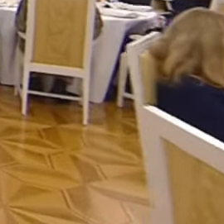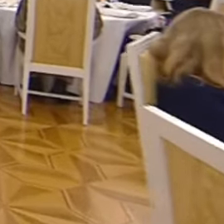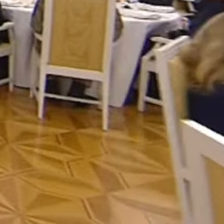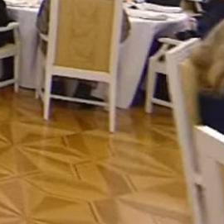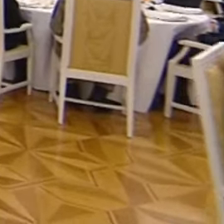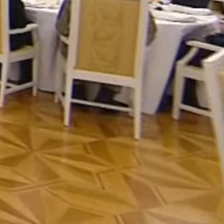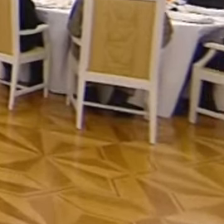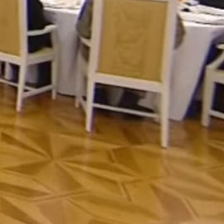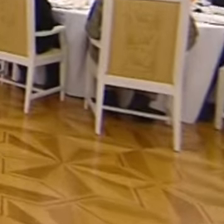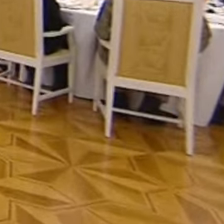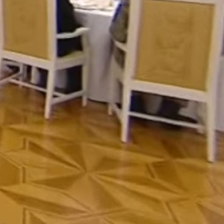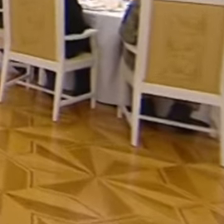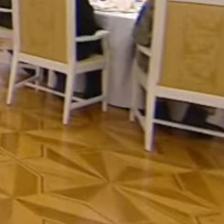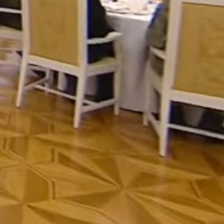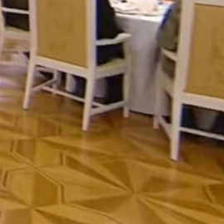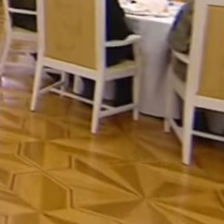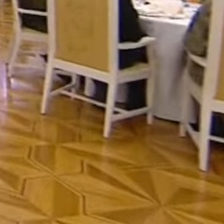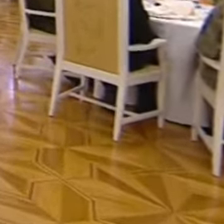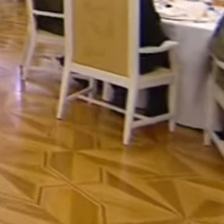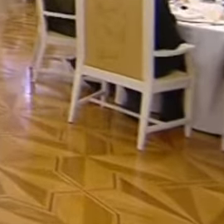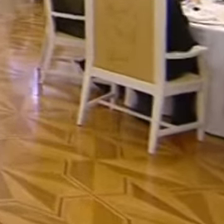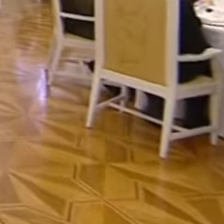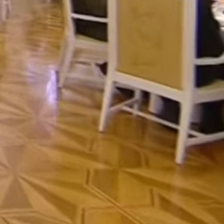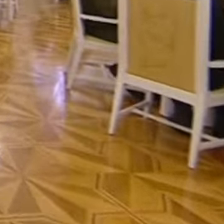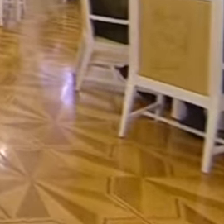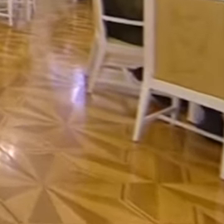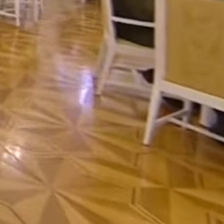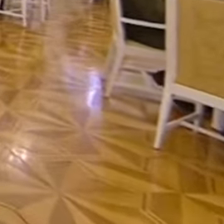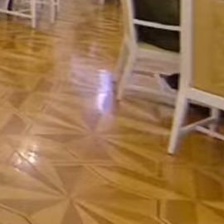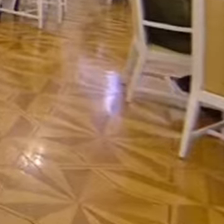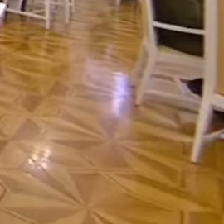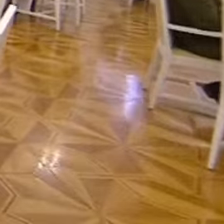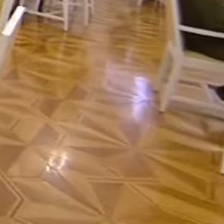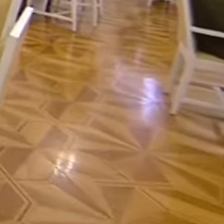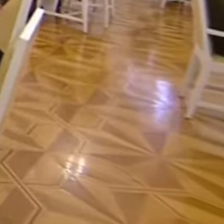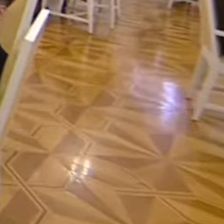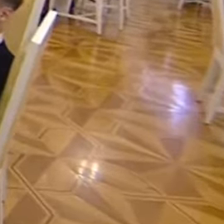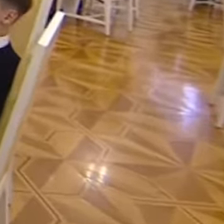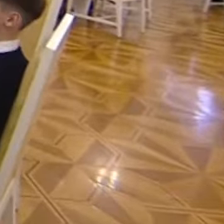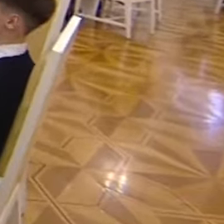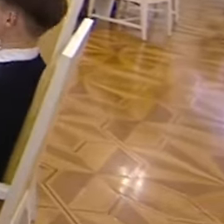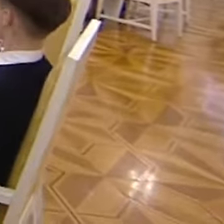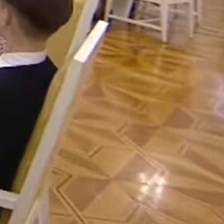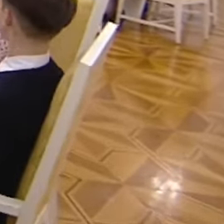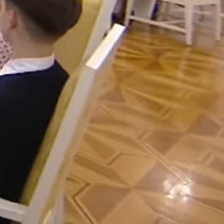Upė verk, ne, neverk, verk, ne, upelė,